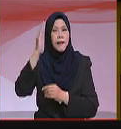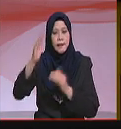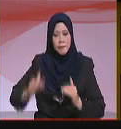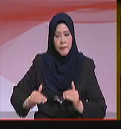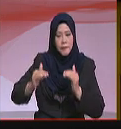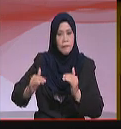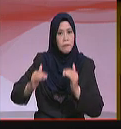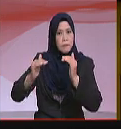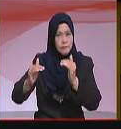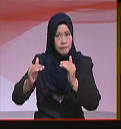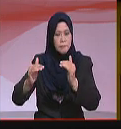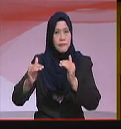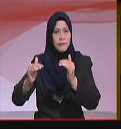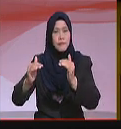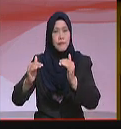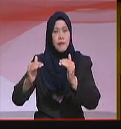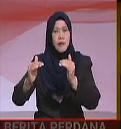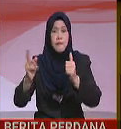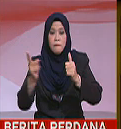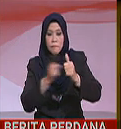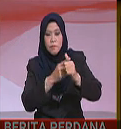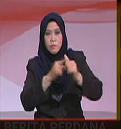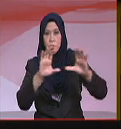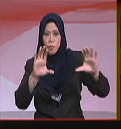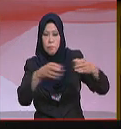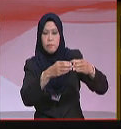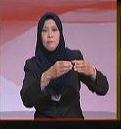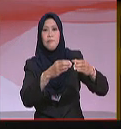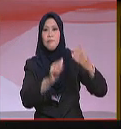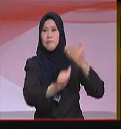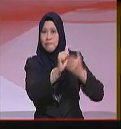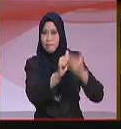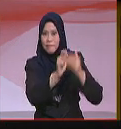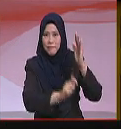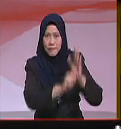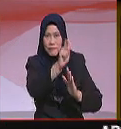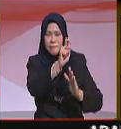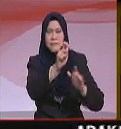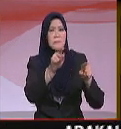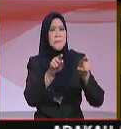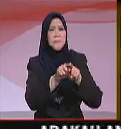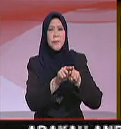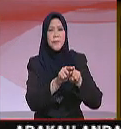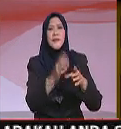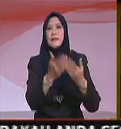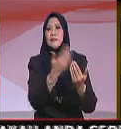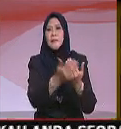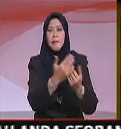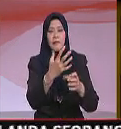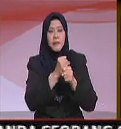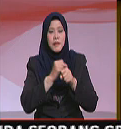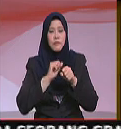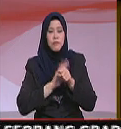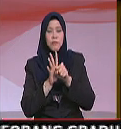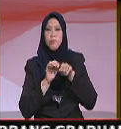berperingkat dengan mengutamakan kumpulan berisiko tinggi yang mudah mendapat jangkitan